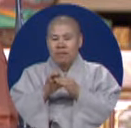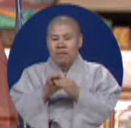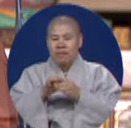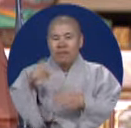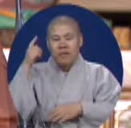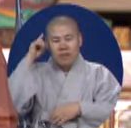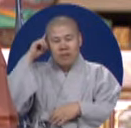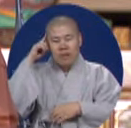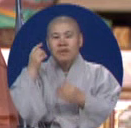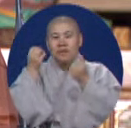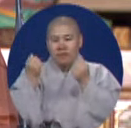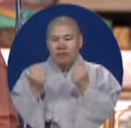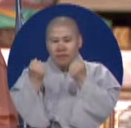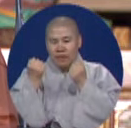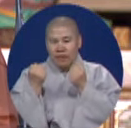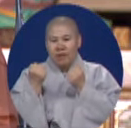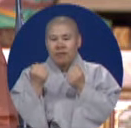정신 건강,